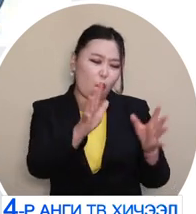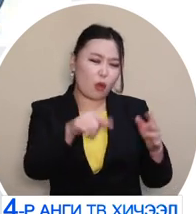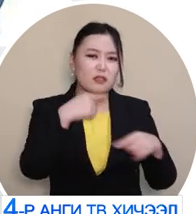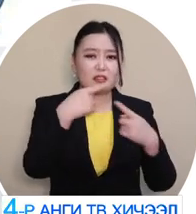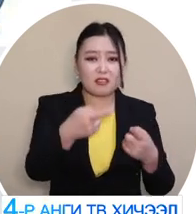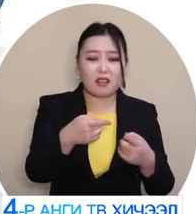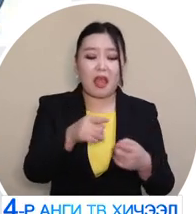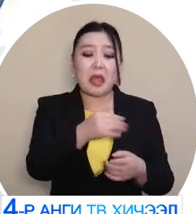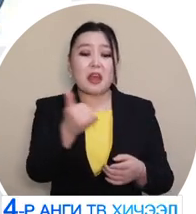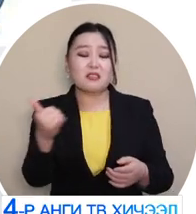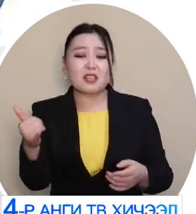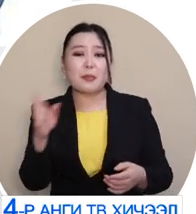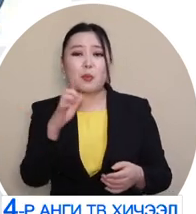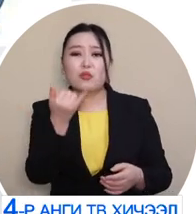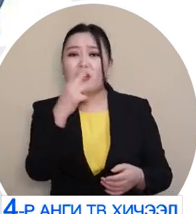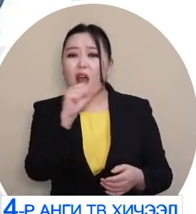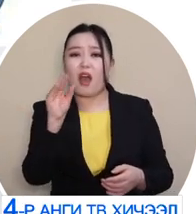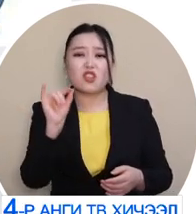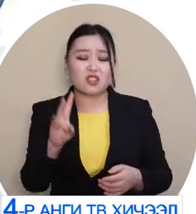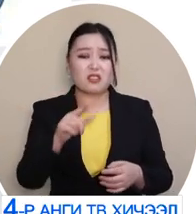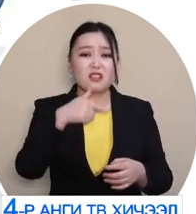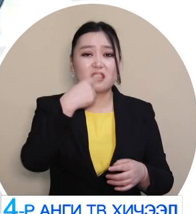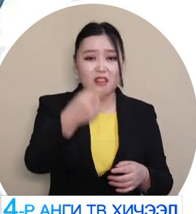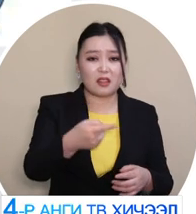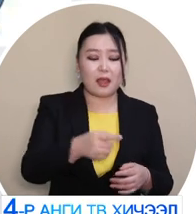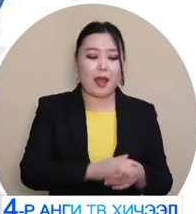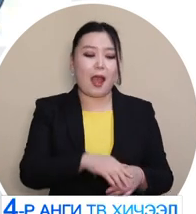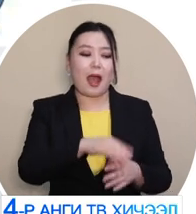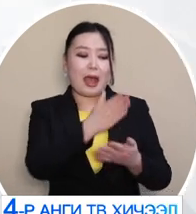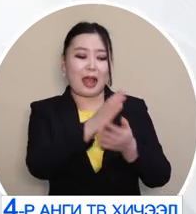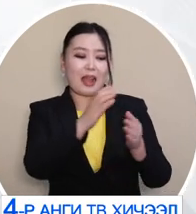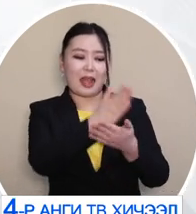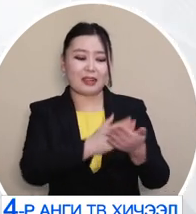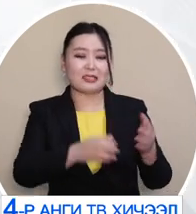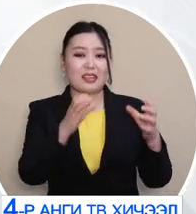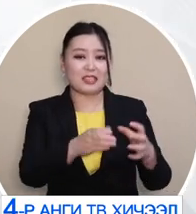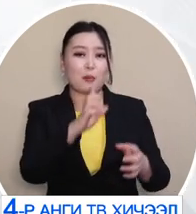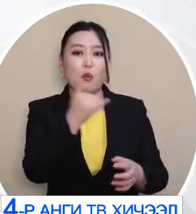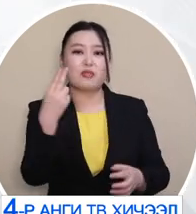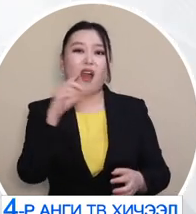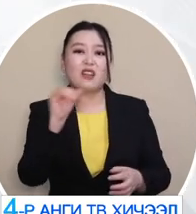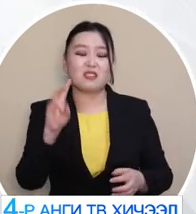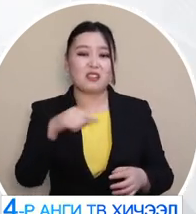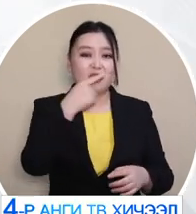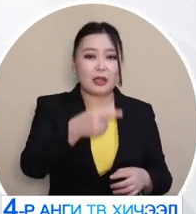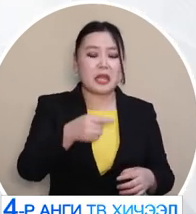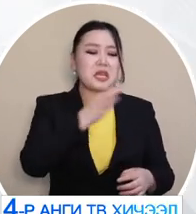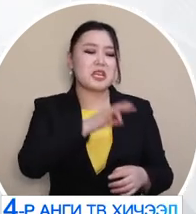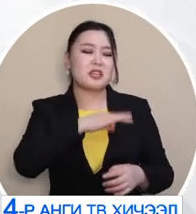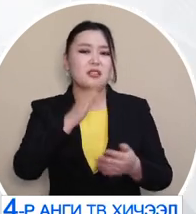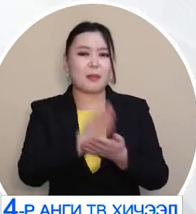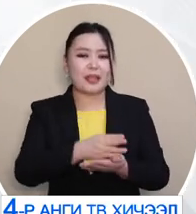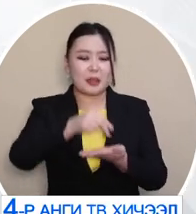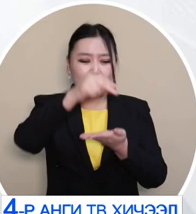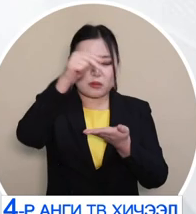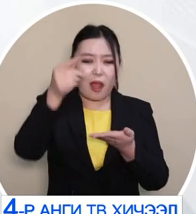нь будаачин гин, хагас хэсэх нь будаачин гин. Хэрэглэж байдаг будаа хит хитэн